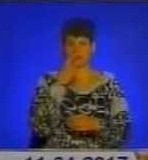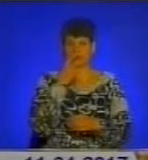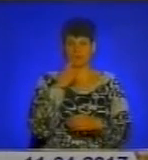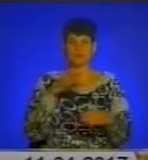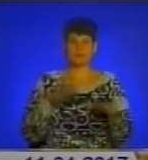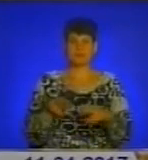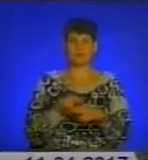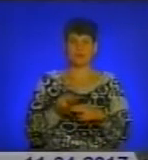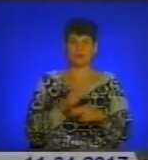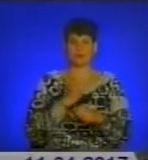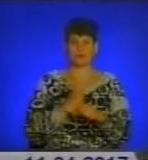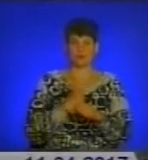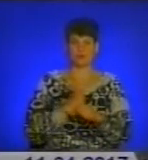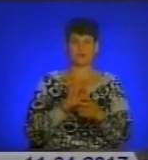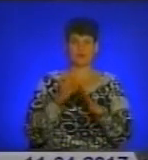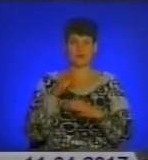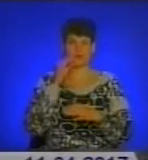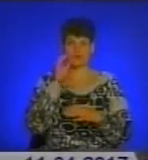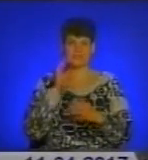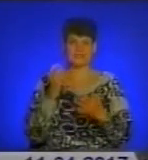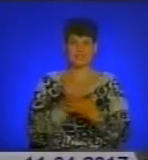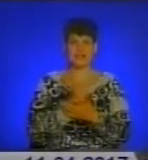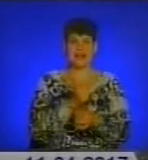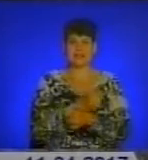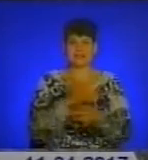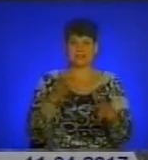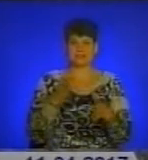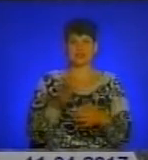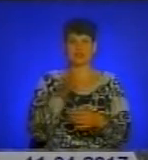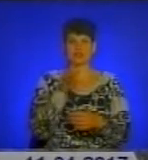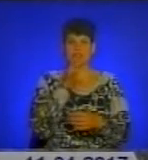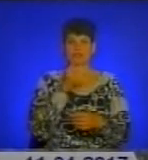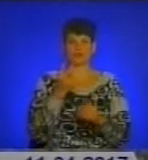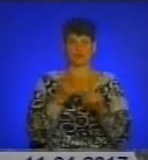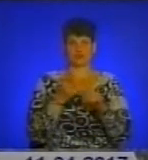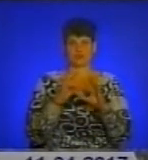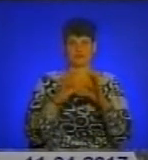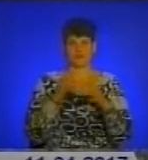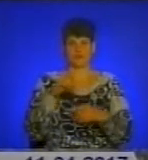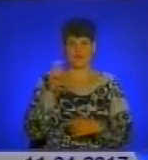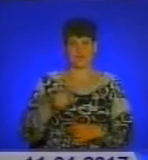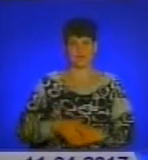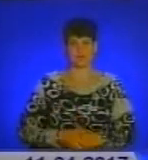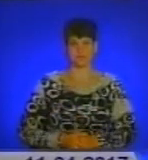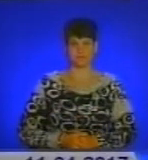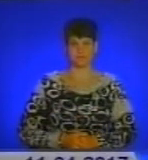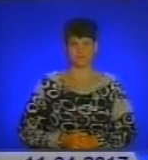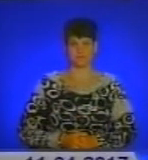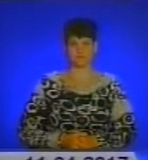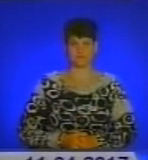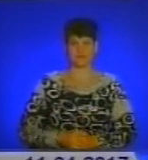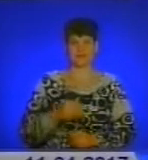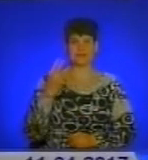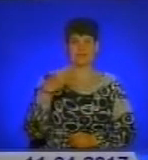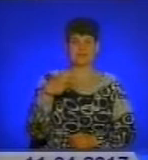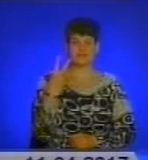місці ремонтних робіт у парку Шевченка знайшли артилерійський снаряд часів Другої світової війни. На 32